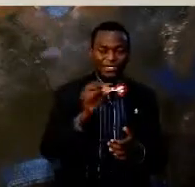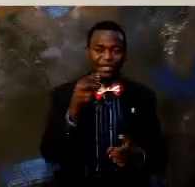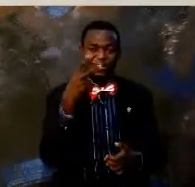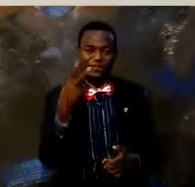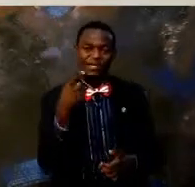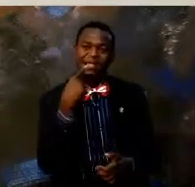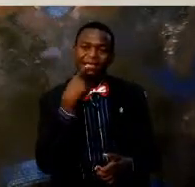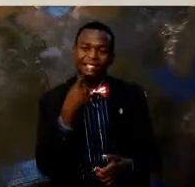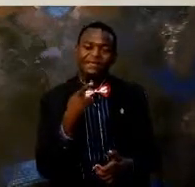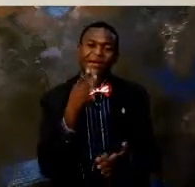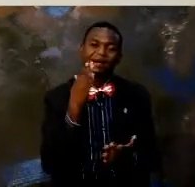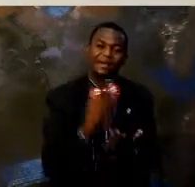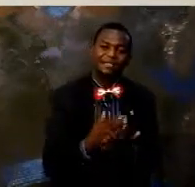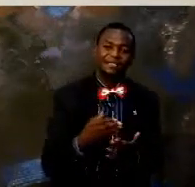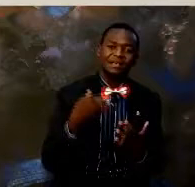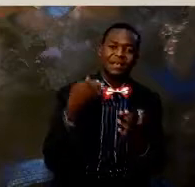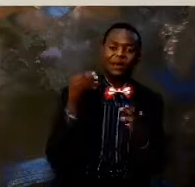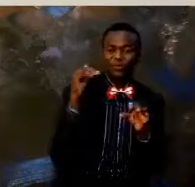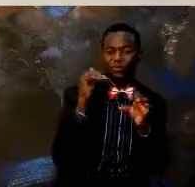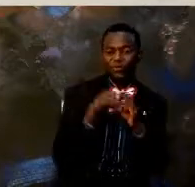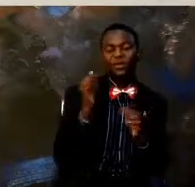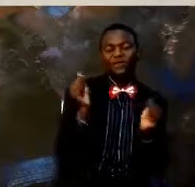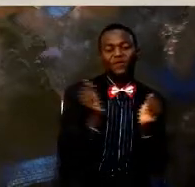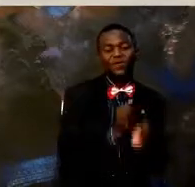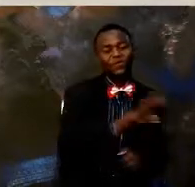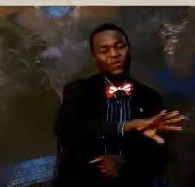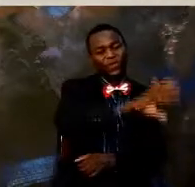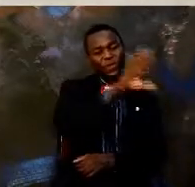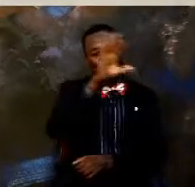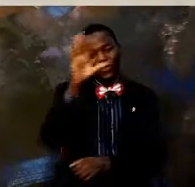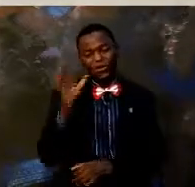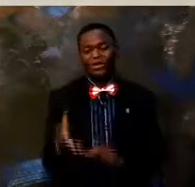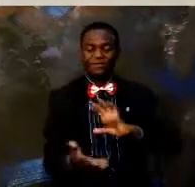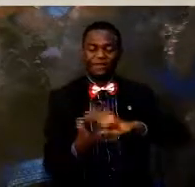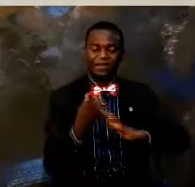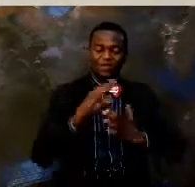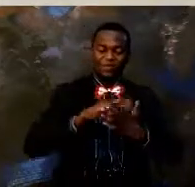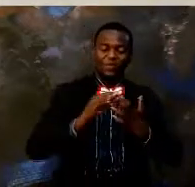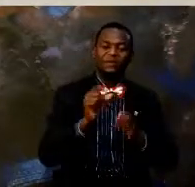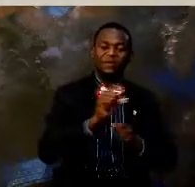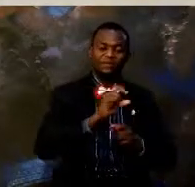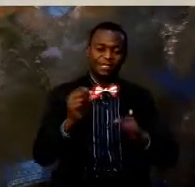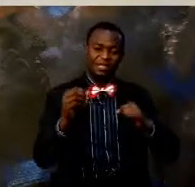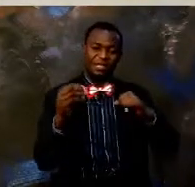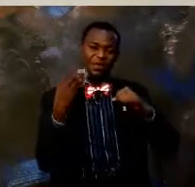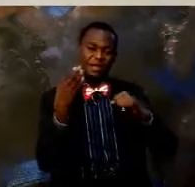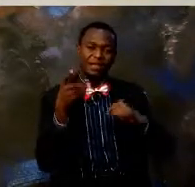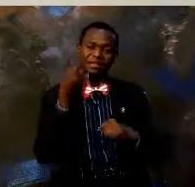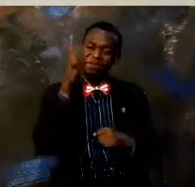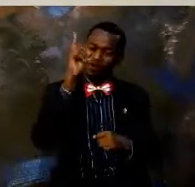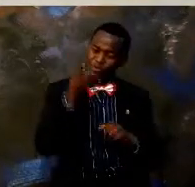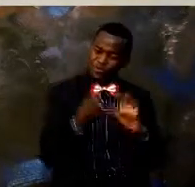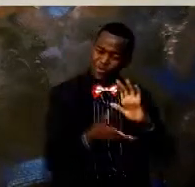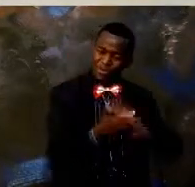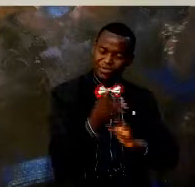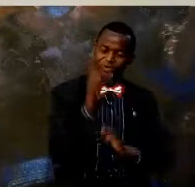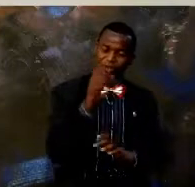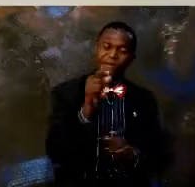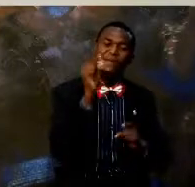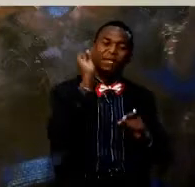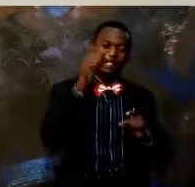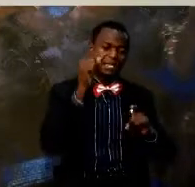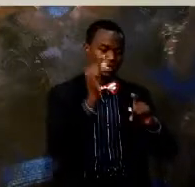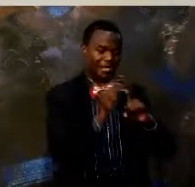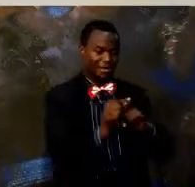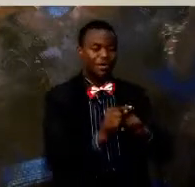pili unasema katika huyo vitu vyote viliumbwa. Halafu anasema mstari wa nne, huyo mwanzo huyu ambaye ni neno